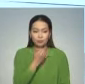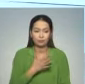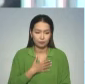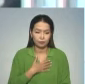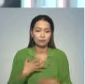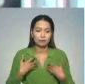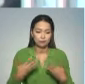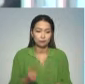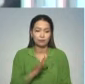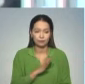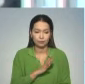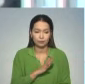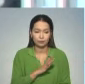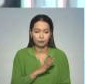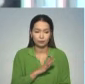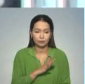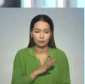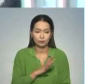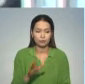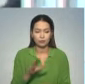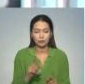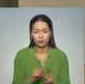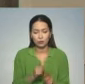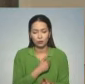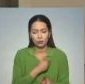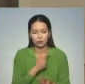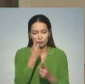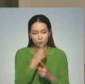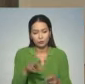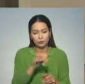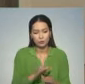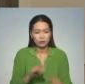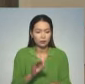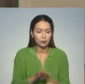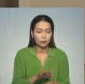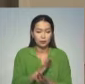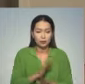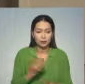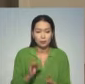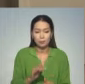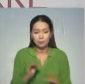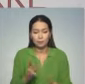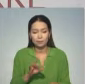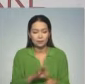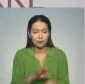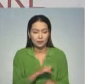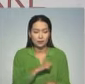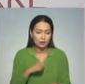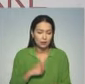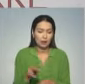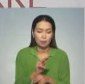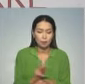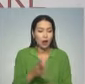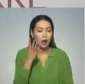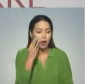шықтым. Сынақ балалар көтермесін, ауырмасын деймін. Елімізде қатерлі ісік дертіне шалдыққан балалардың негізгі терапиясы Алматы